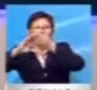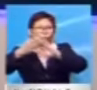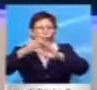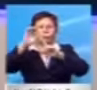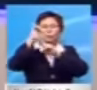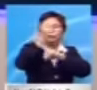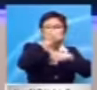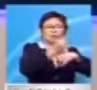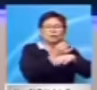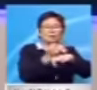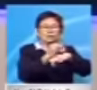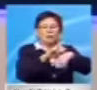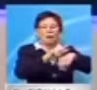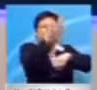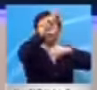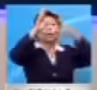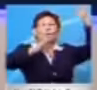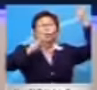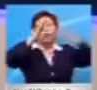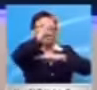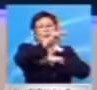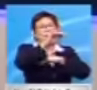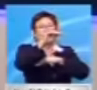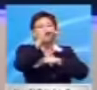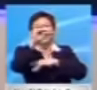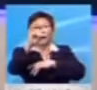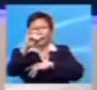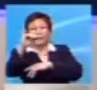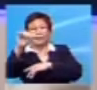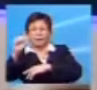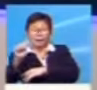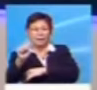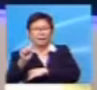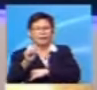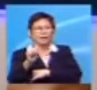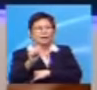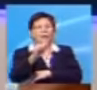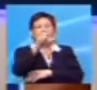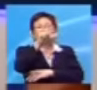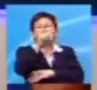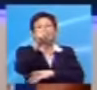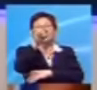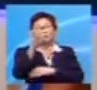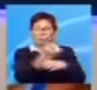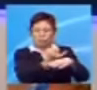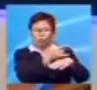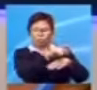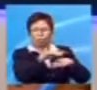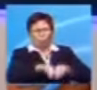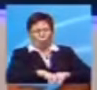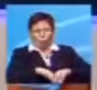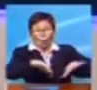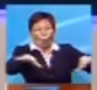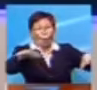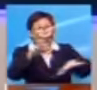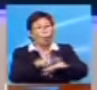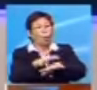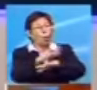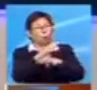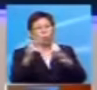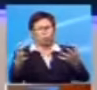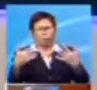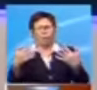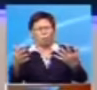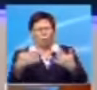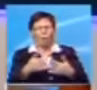kesatuan industri er angkasa Malaysia miia nakid Mohamad Nor industri itu kini berkembang pesat dan wujud permintaan tinggi